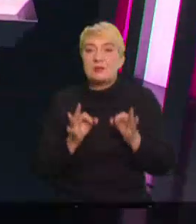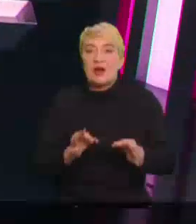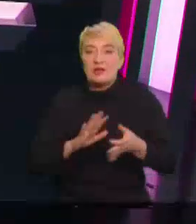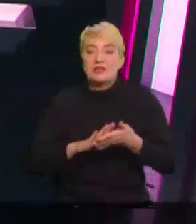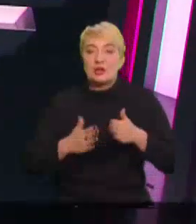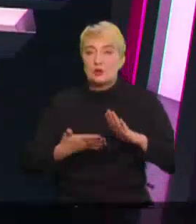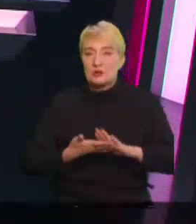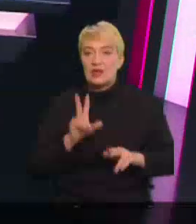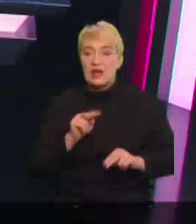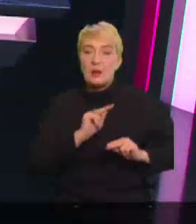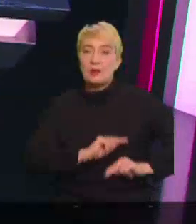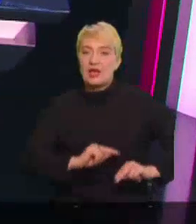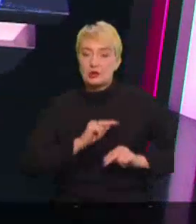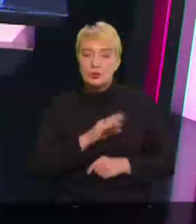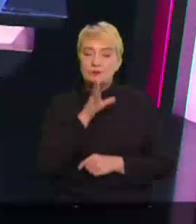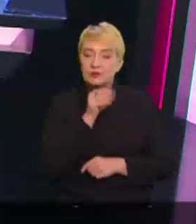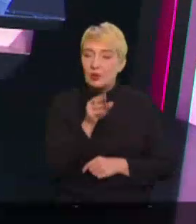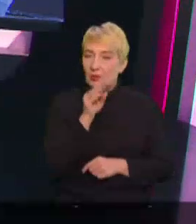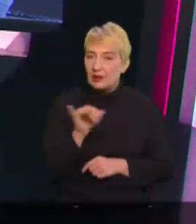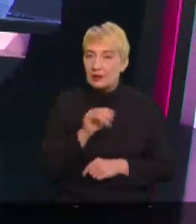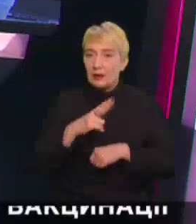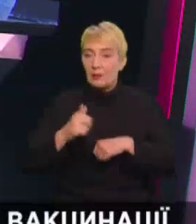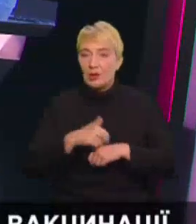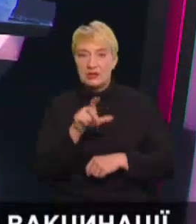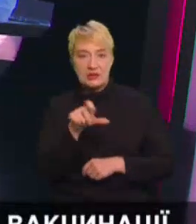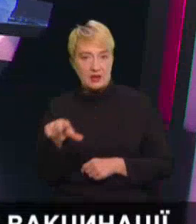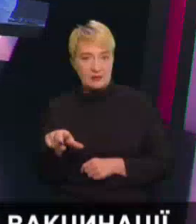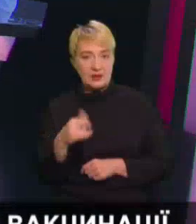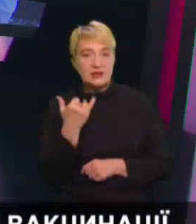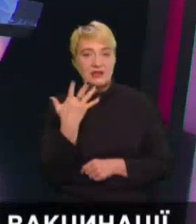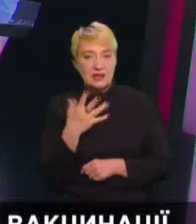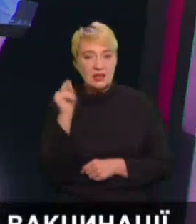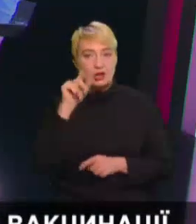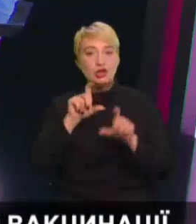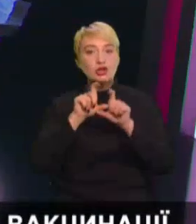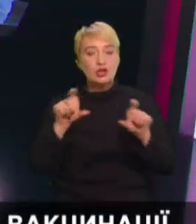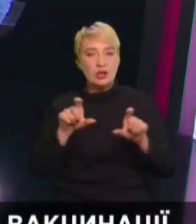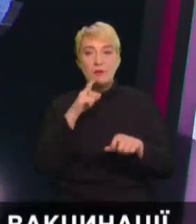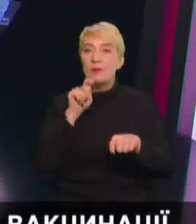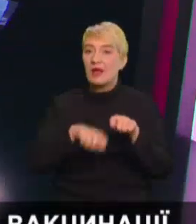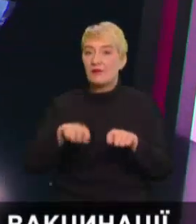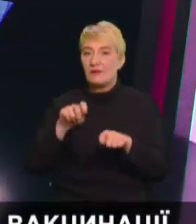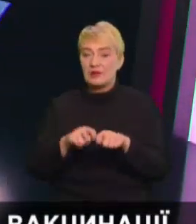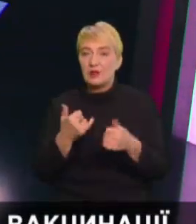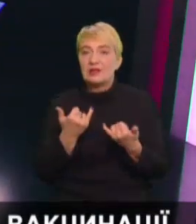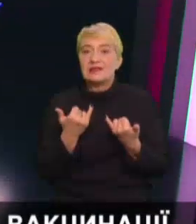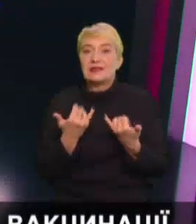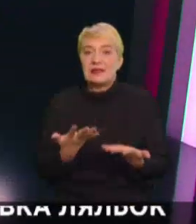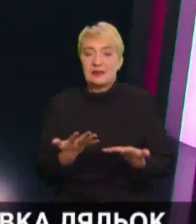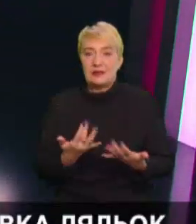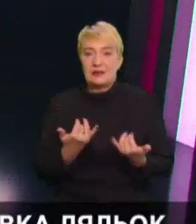працюють кінологи і поліціянти, чи скільки шкіл вже перевірено і скільки ще попереду?